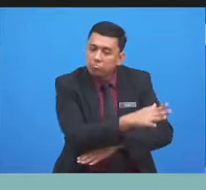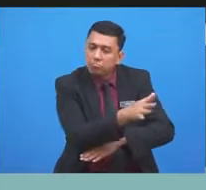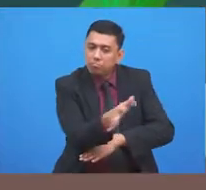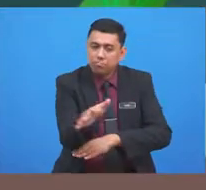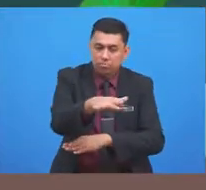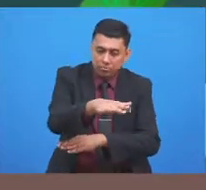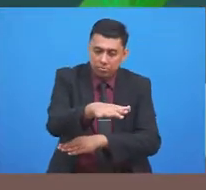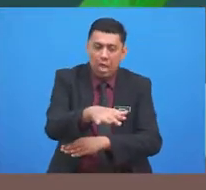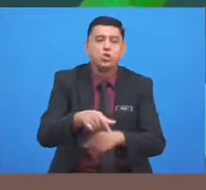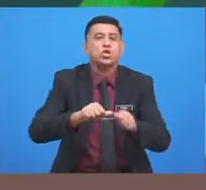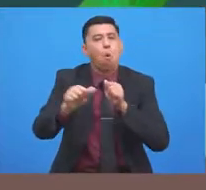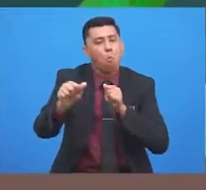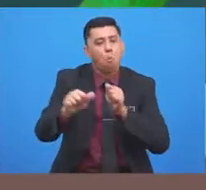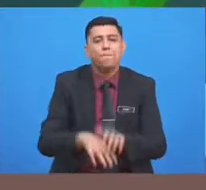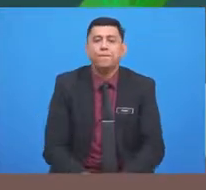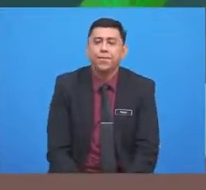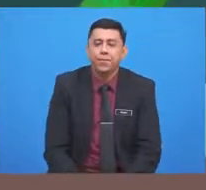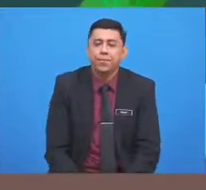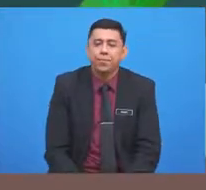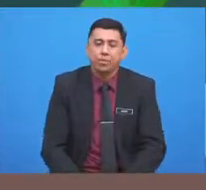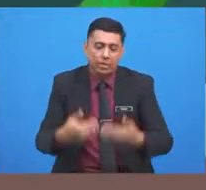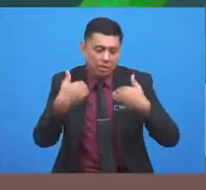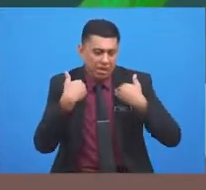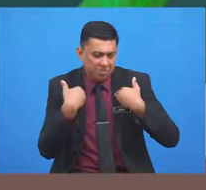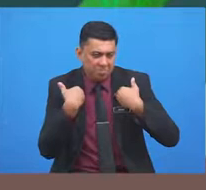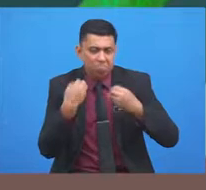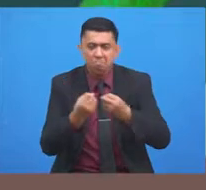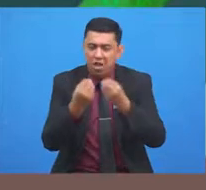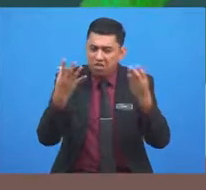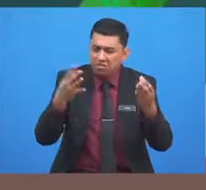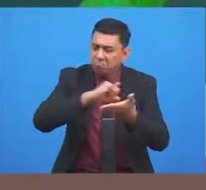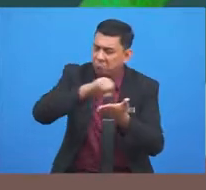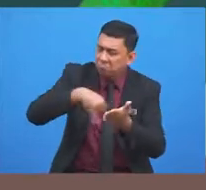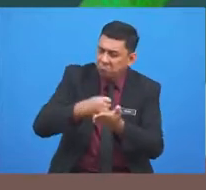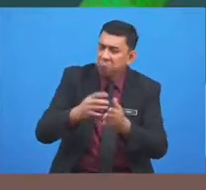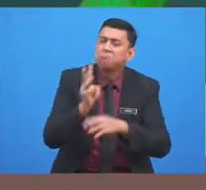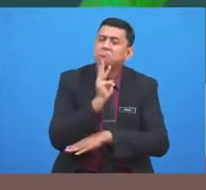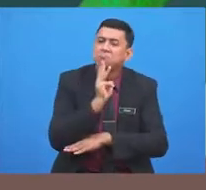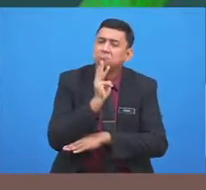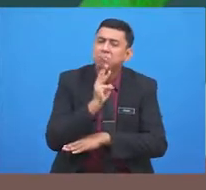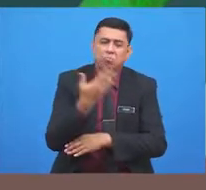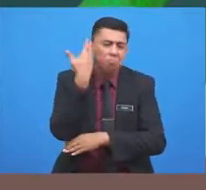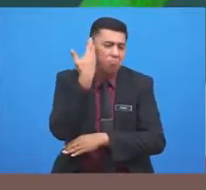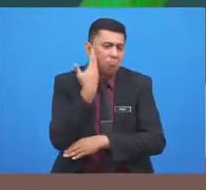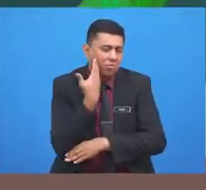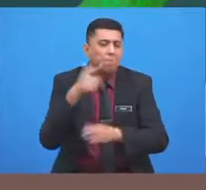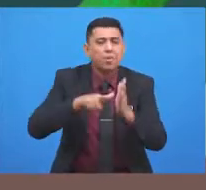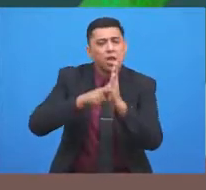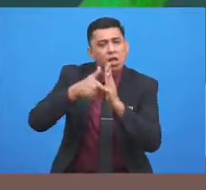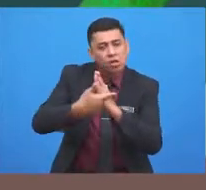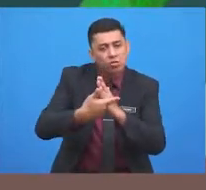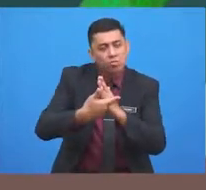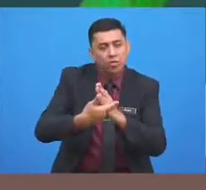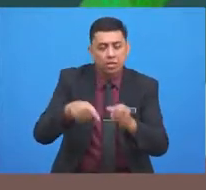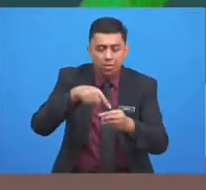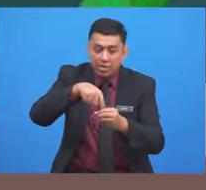tanah. Maka, pokok ini mempunyai kapasiti air yang banyak untuk dipeluhkan melalui